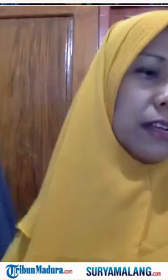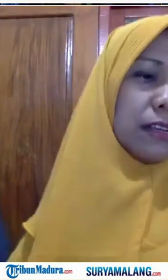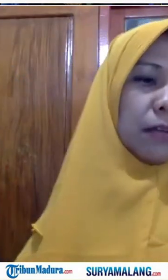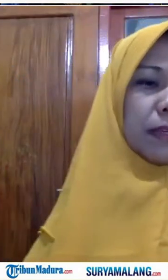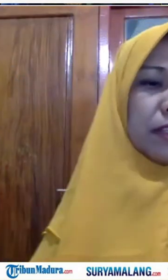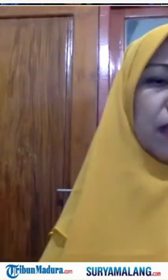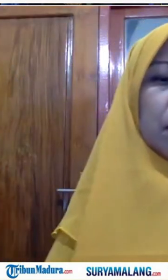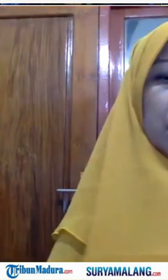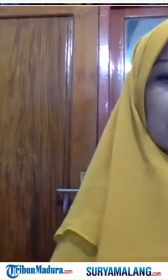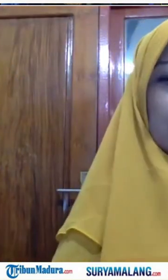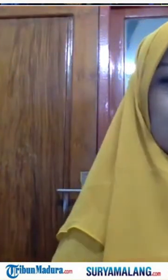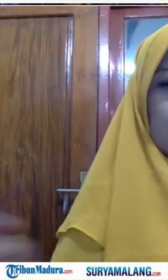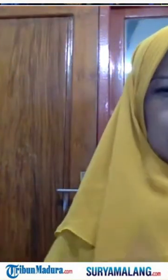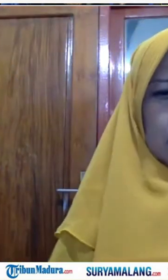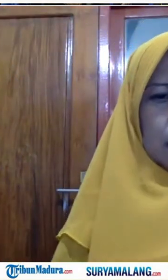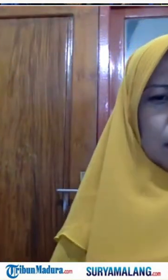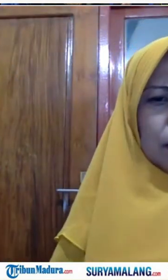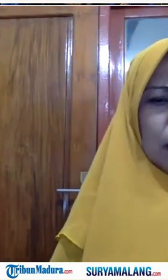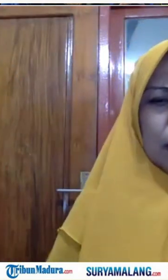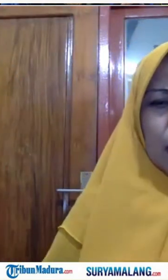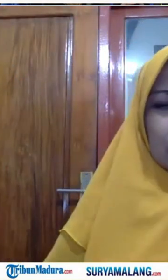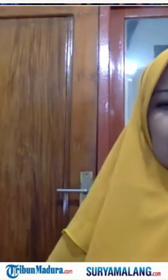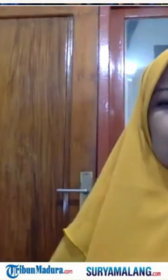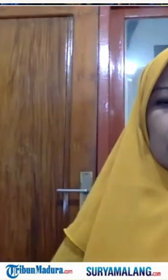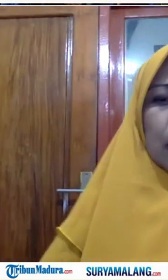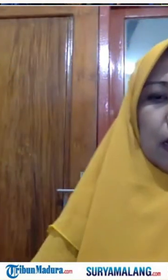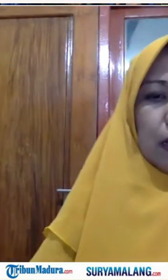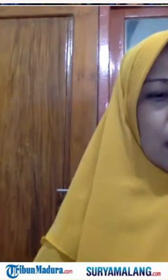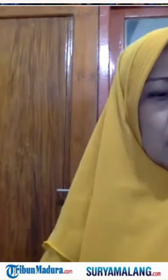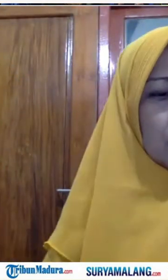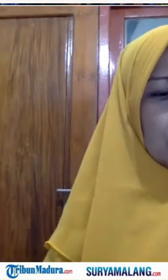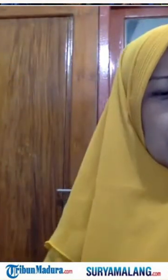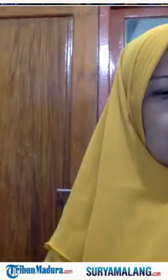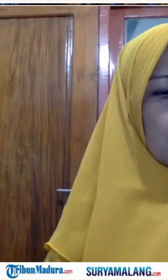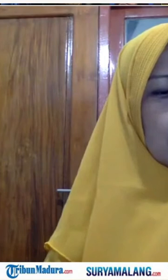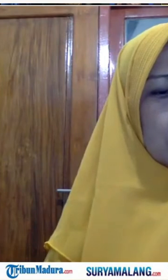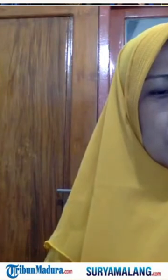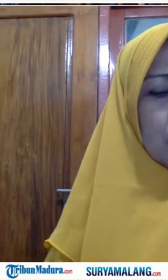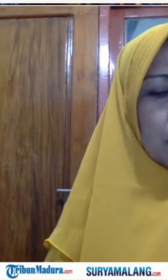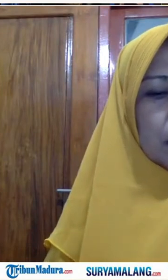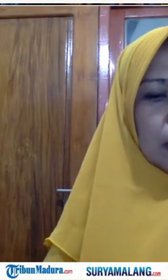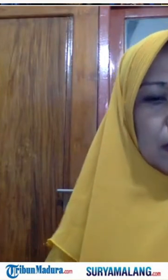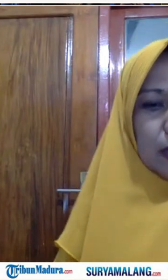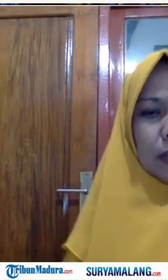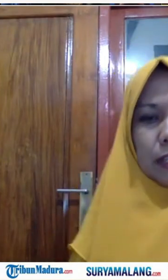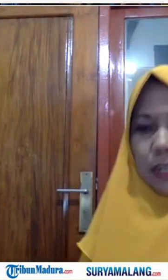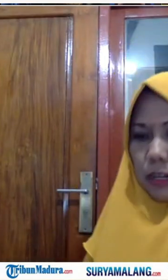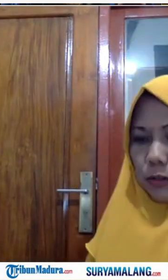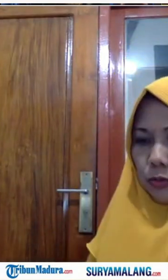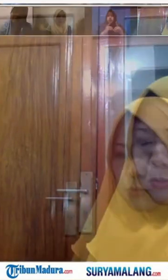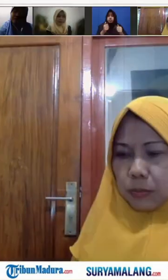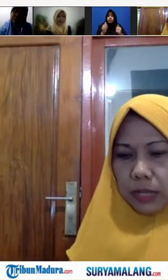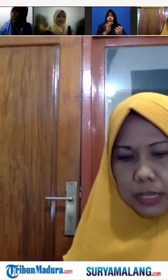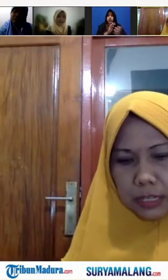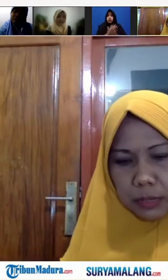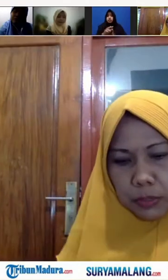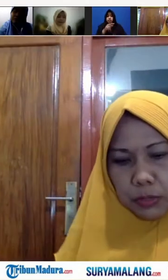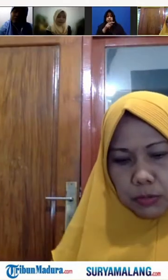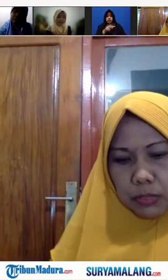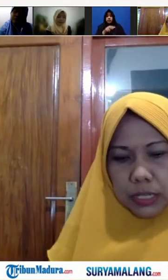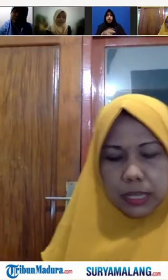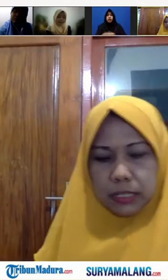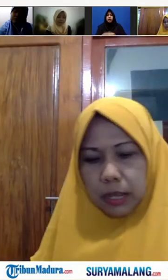future raise hand dan pastikan mic sudah terunmute. Kelas diskusi ini dapat disaksikan di channel YouTube